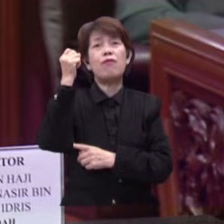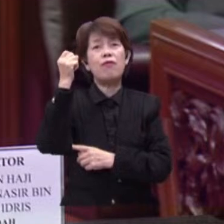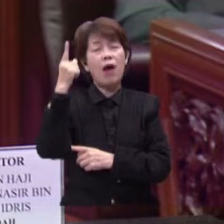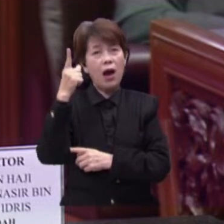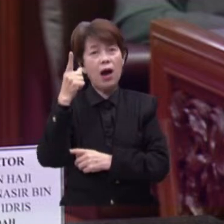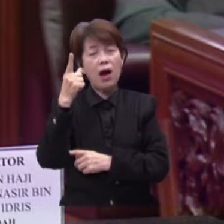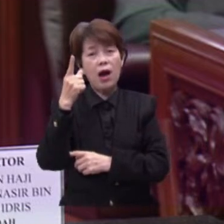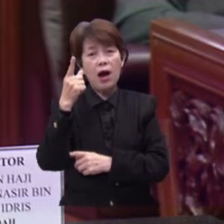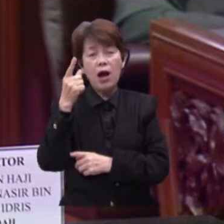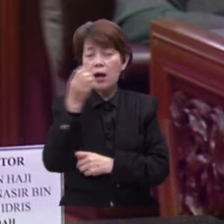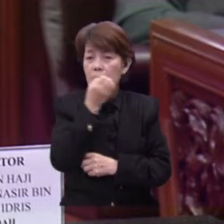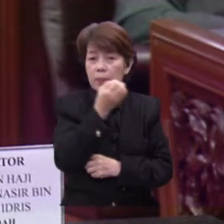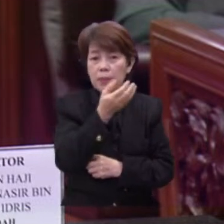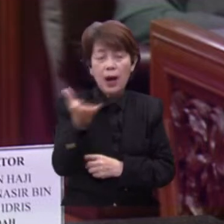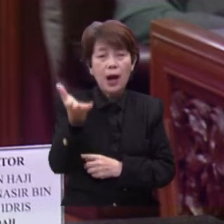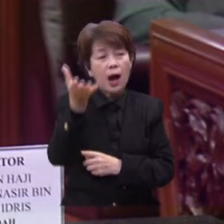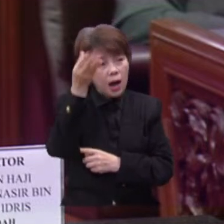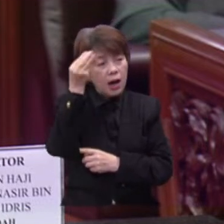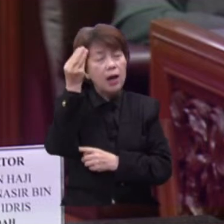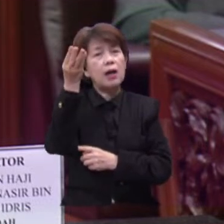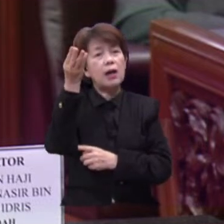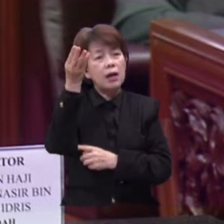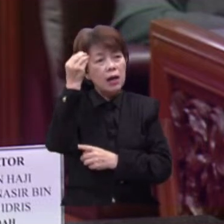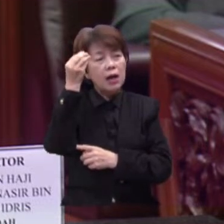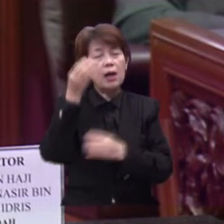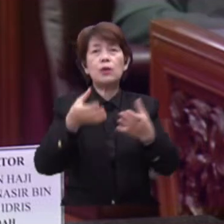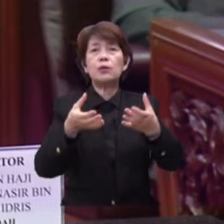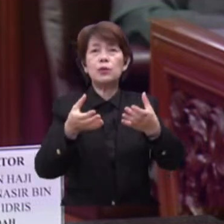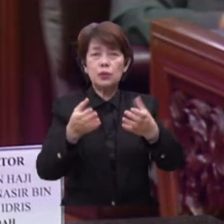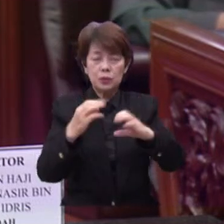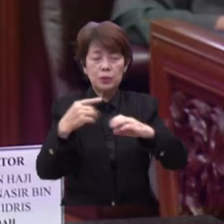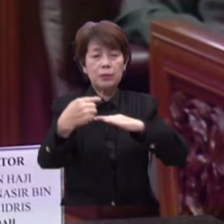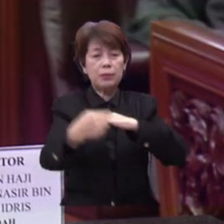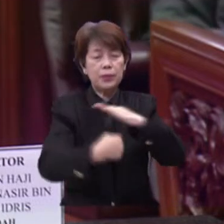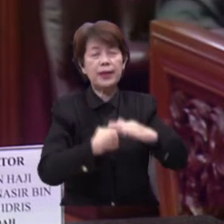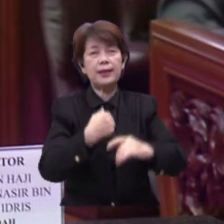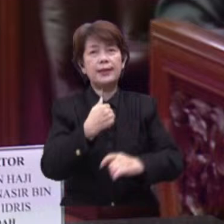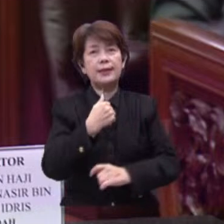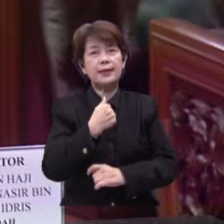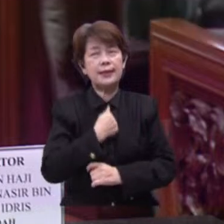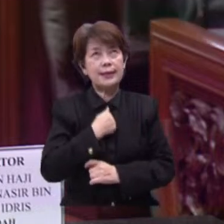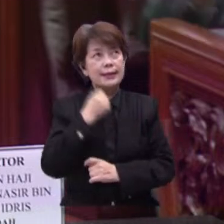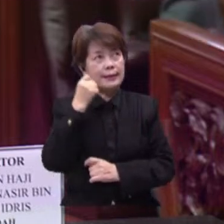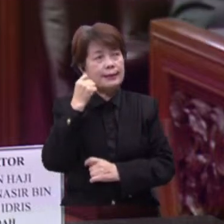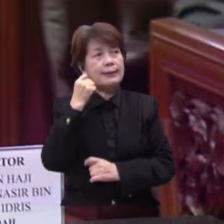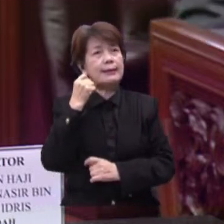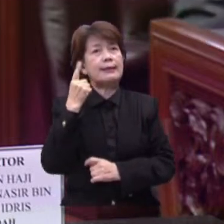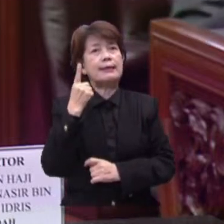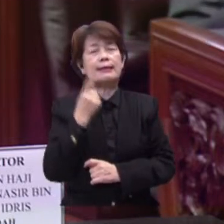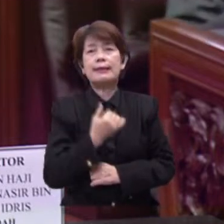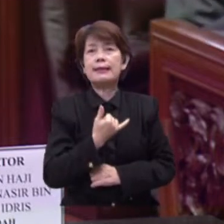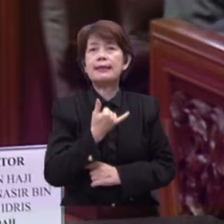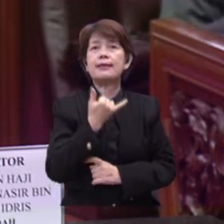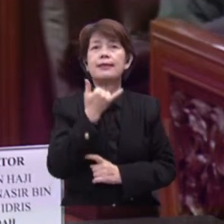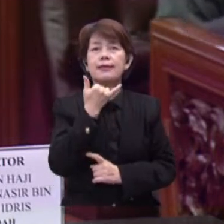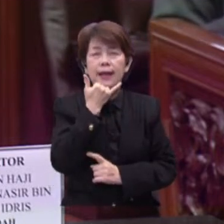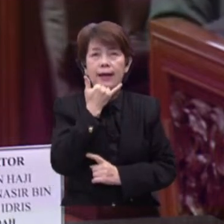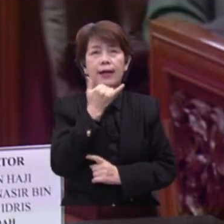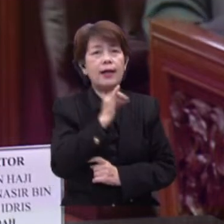maklumat bahwa cobaan membunuh diri adalah satu daripada kesalahan jenazah